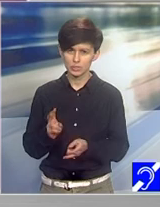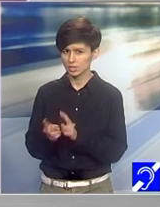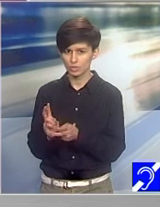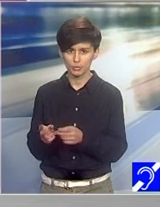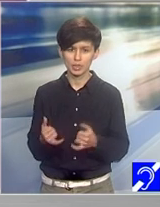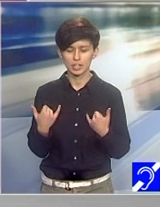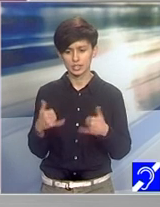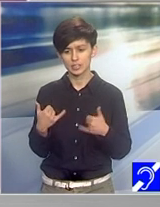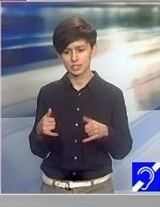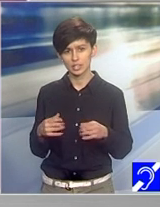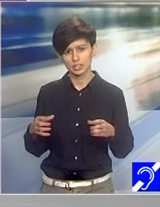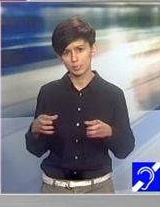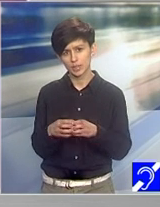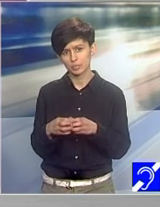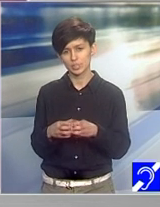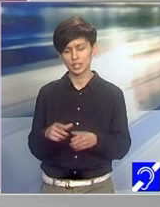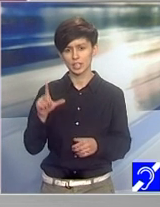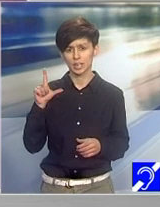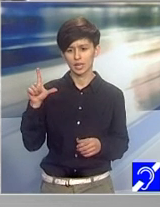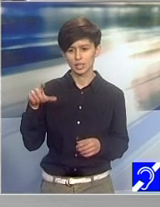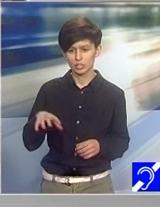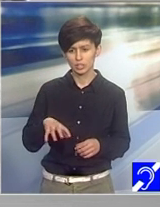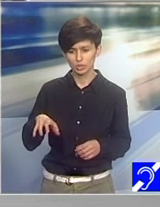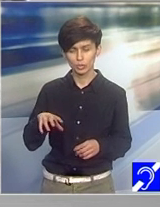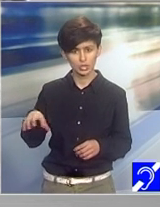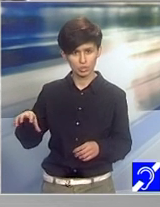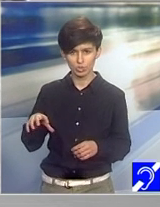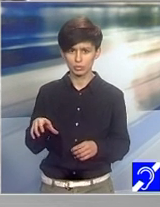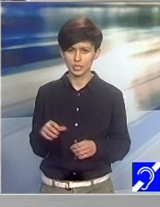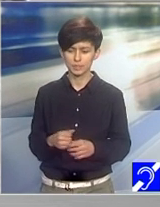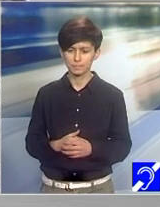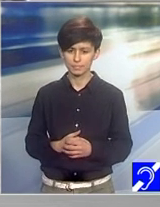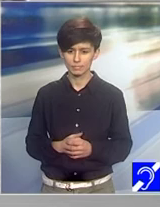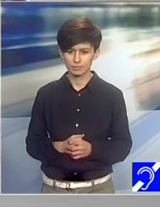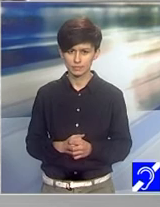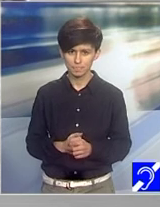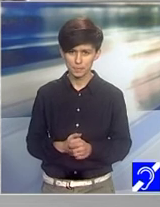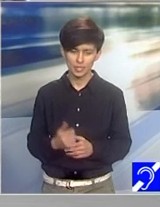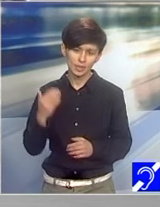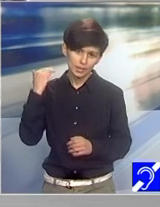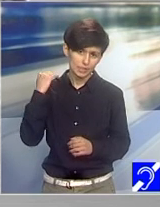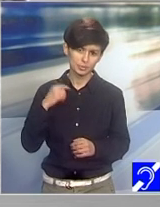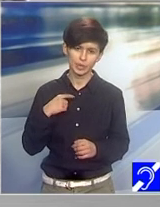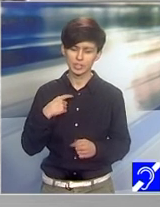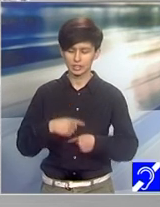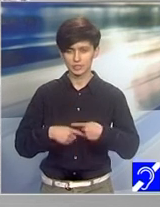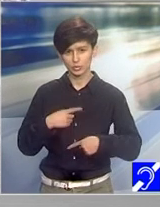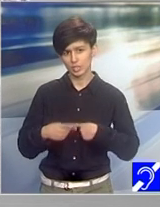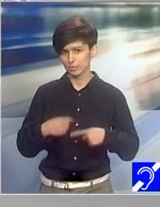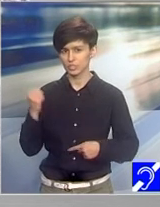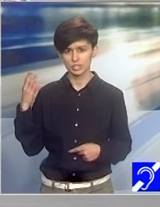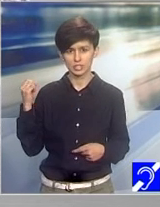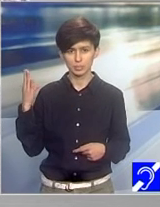producă unirea două principate. De bună seamă că în spate se află un proces politic